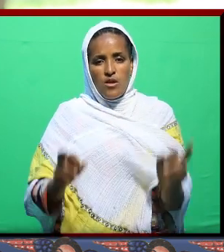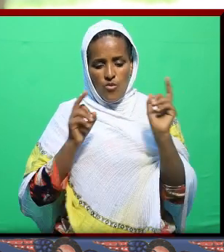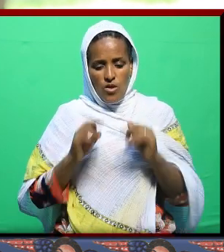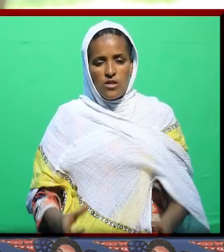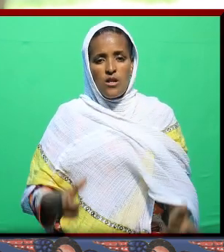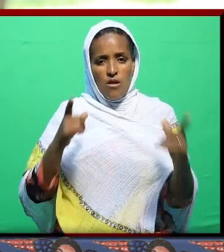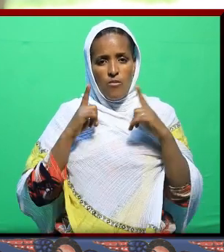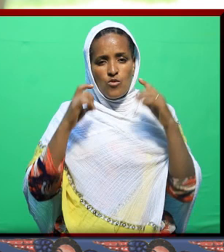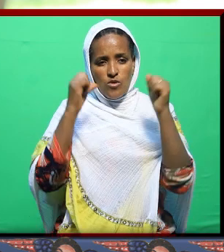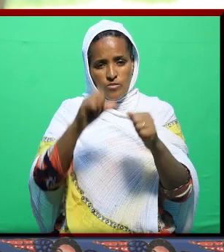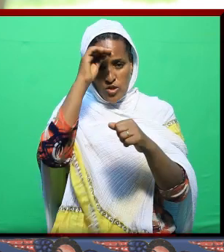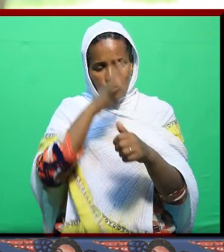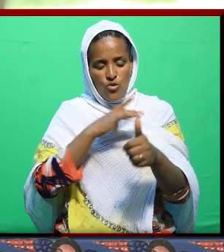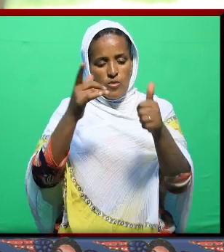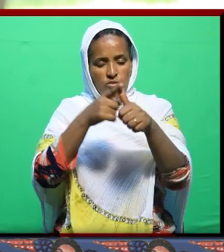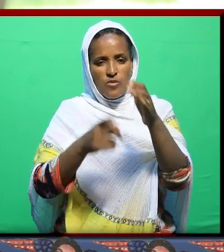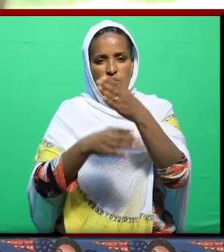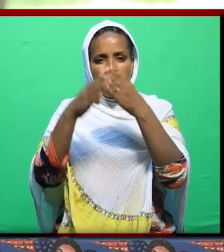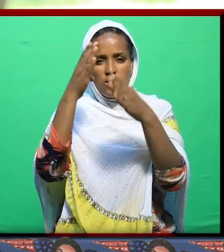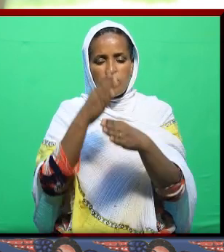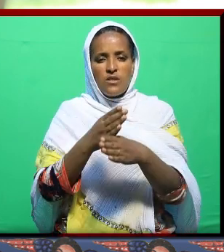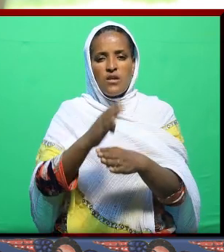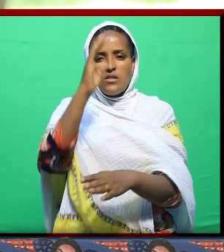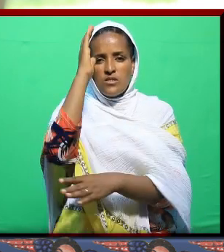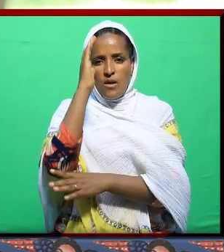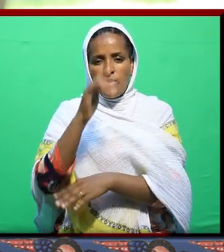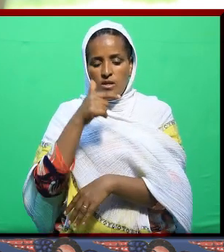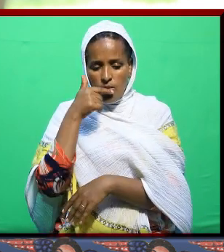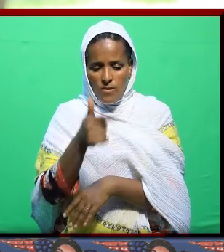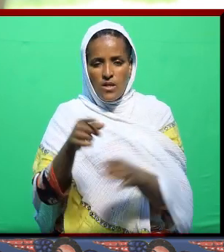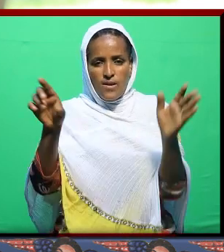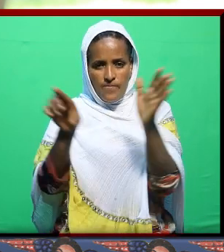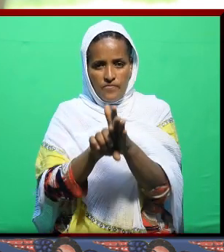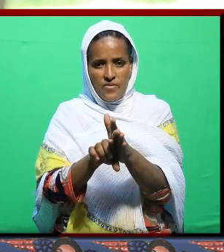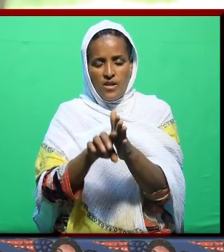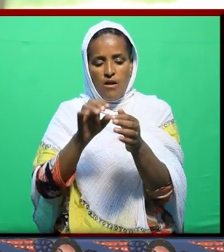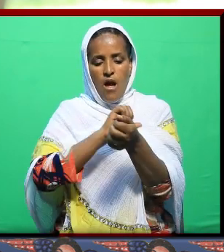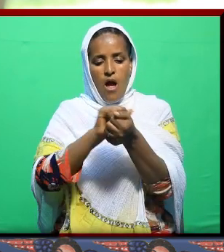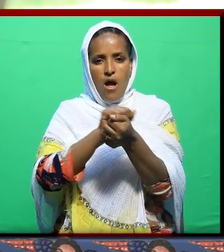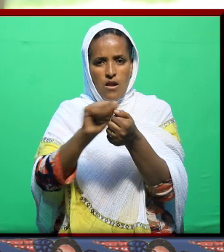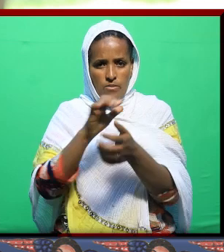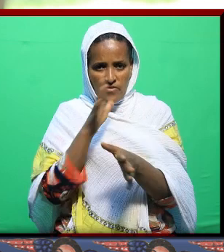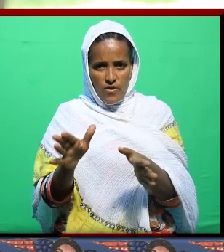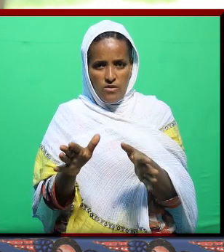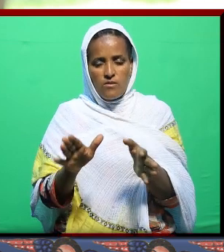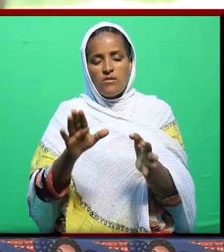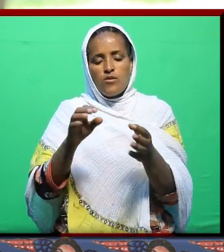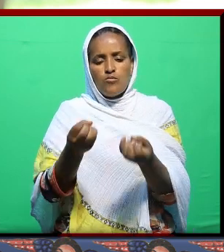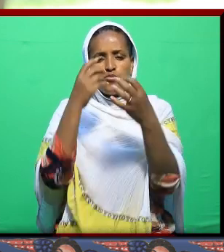በጽማዊ ህይወት ለመኖር የሚችል ሰው በመጀመሪያ እግዚአብሔር የሚላቸውን ህጎችን